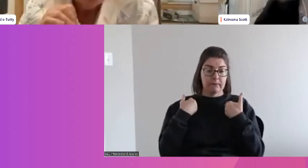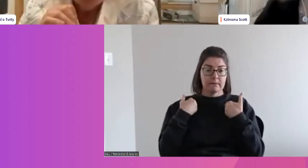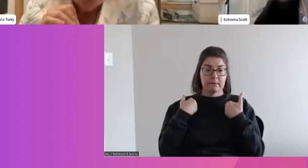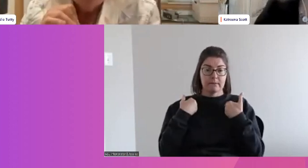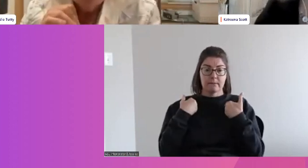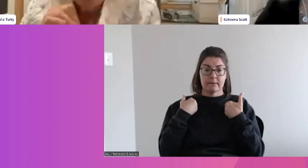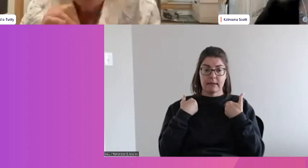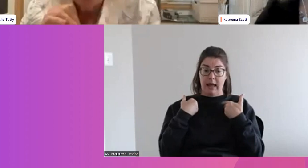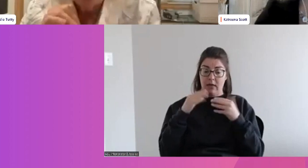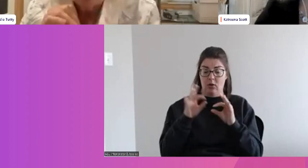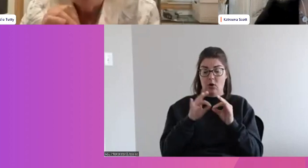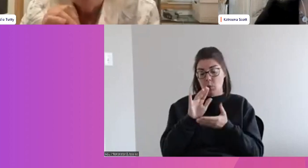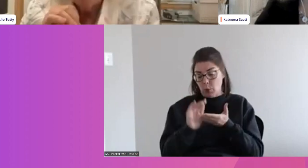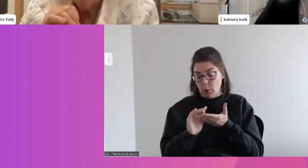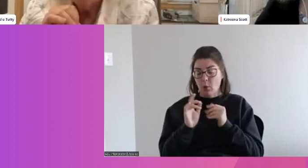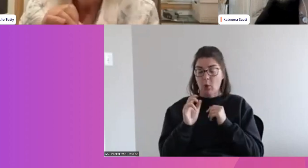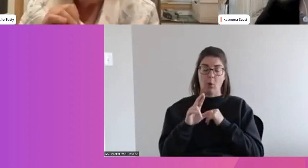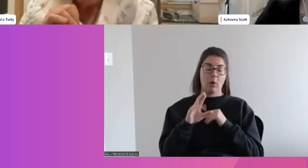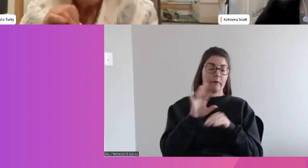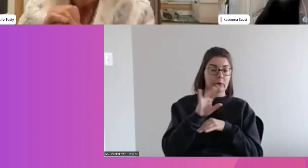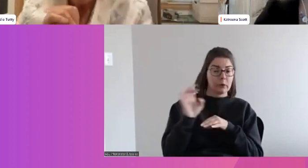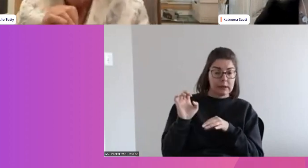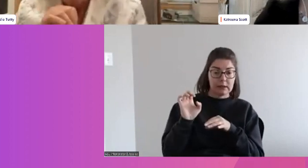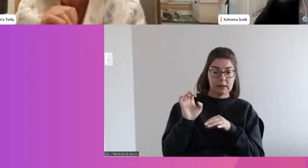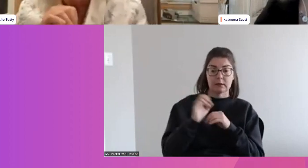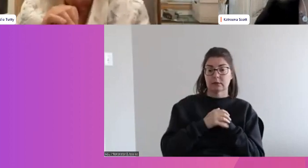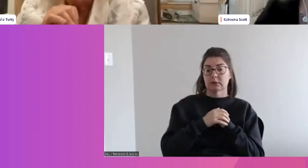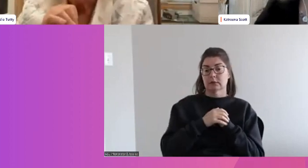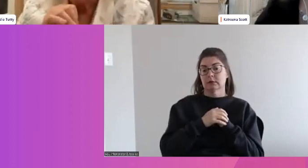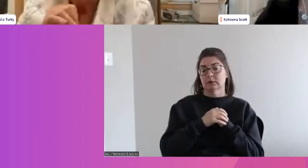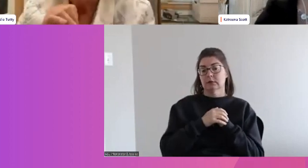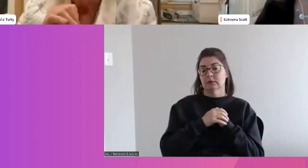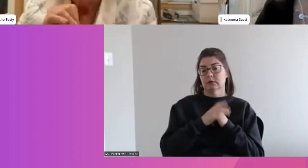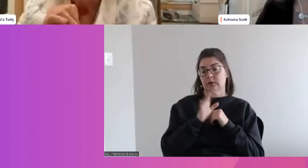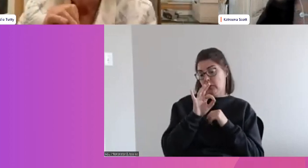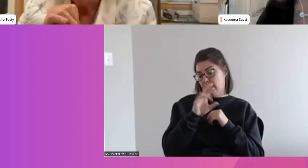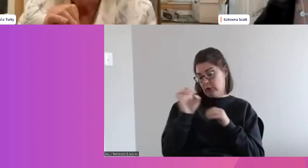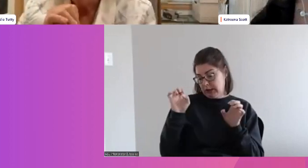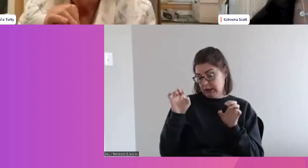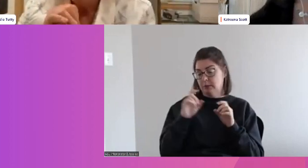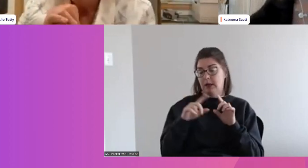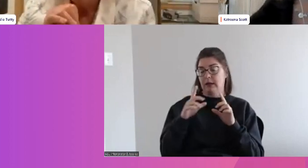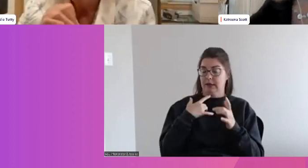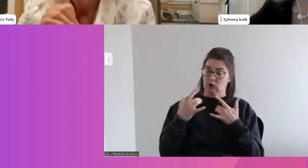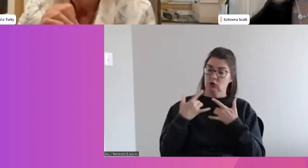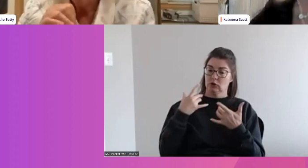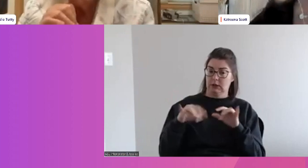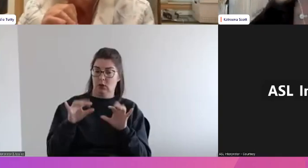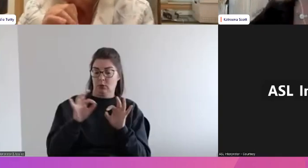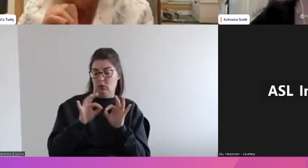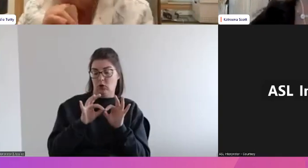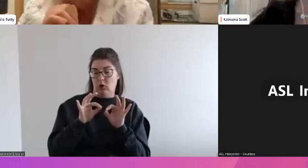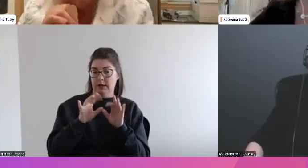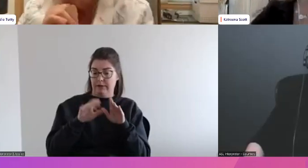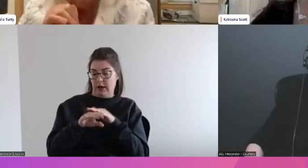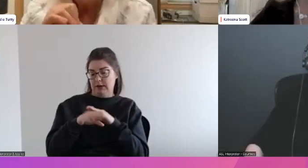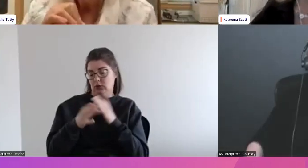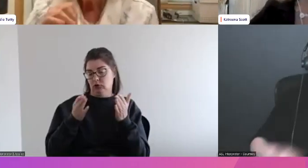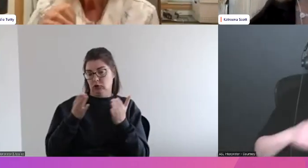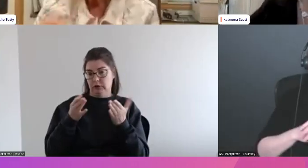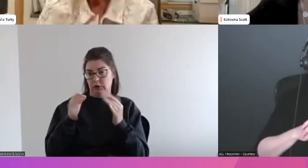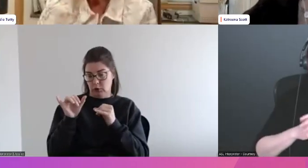et les femmes peuvent avoir accès à donc bien des services de counseling gratuitement dans ces cas-là.